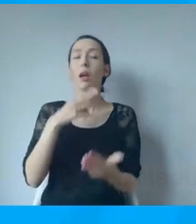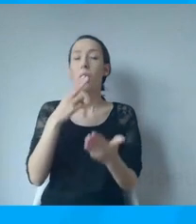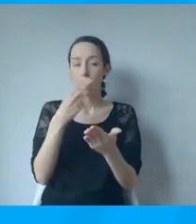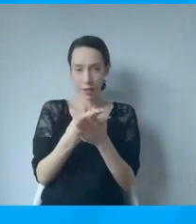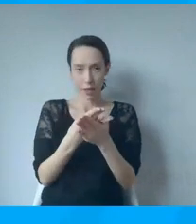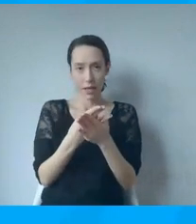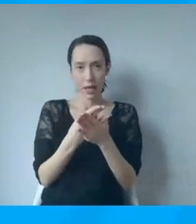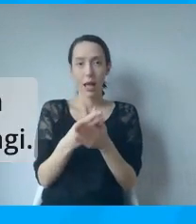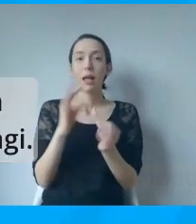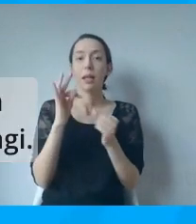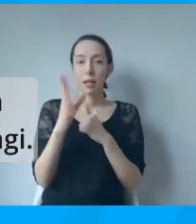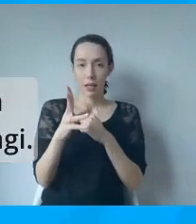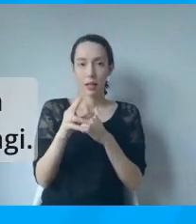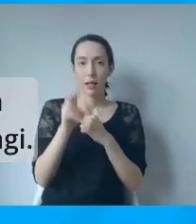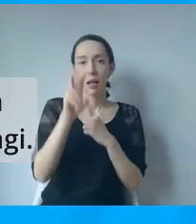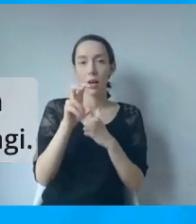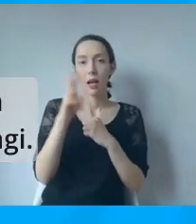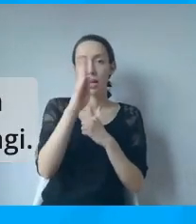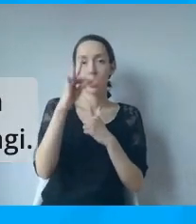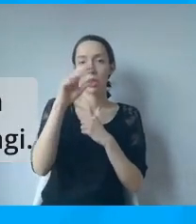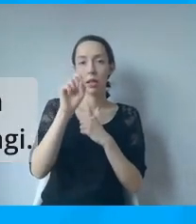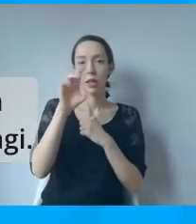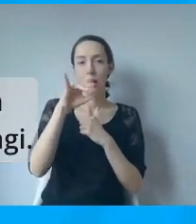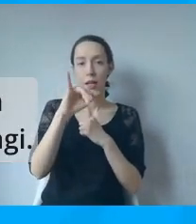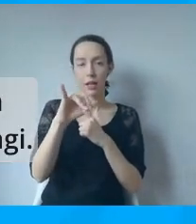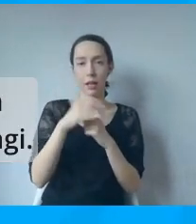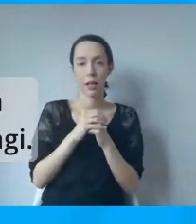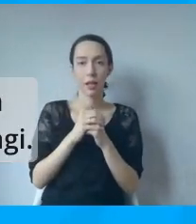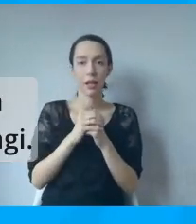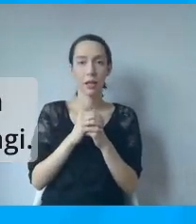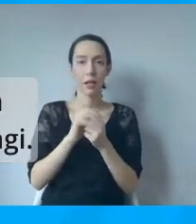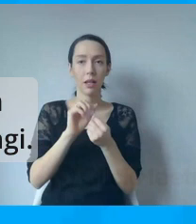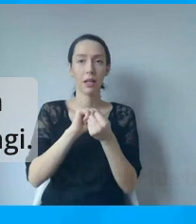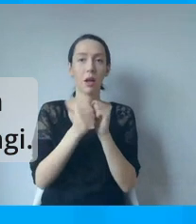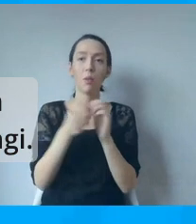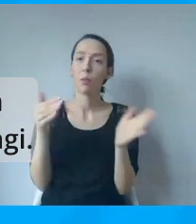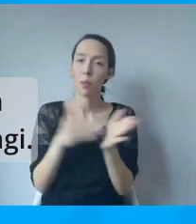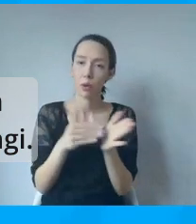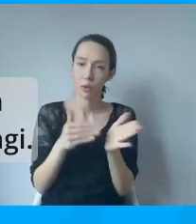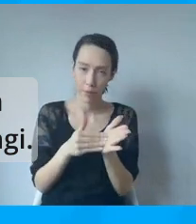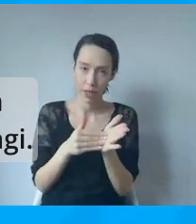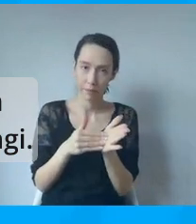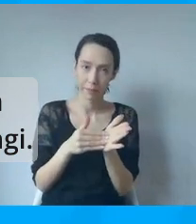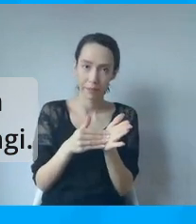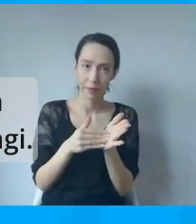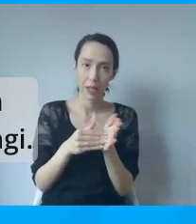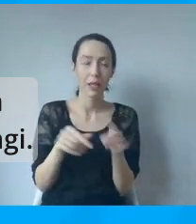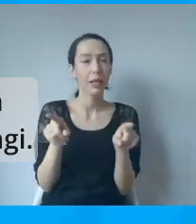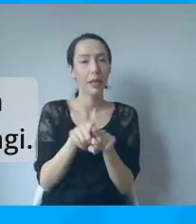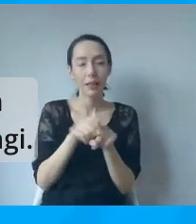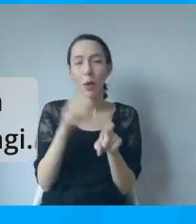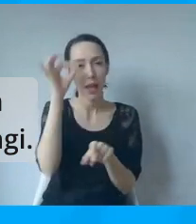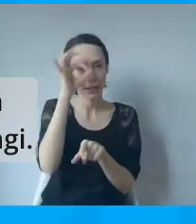jak najbardziej. Hasztagi tutaj działają, powiedziałabym, też podobnie jak na Instagramie, także